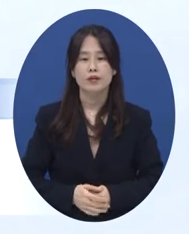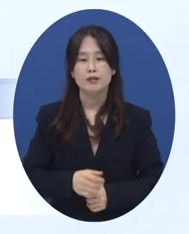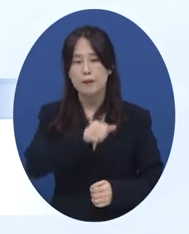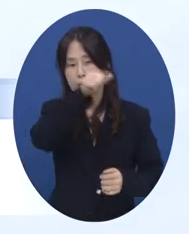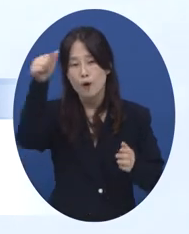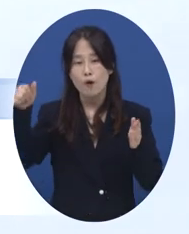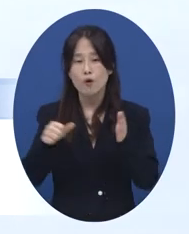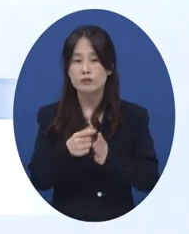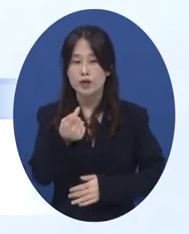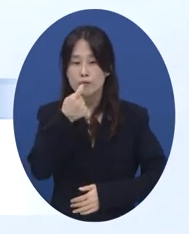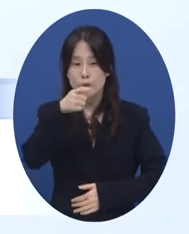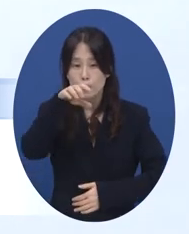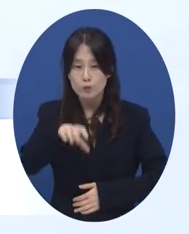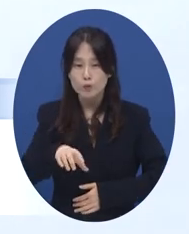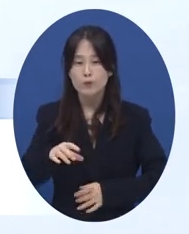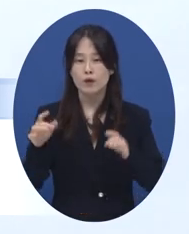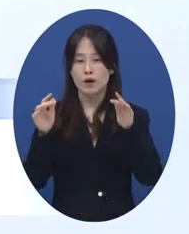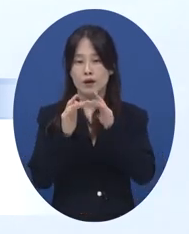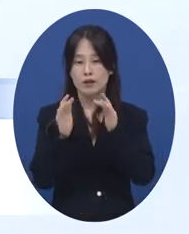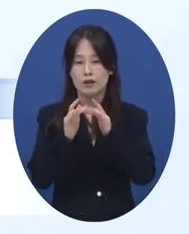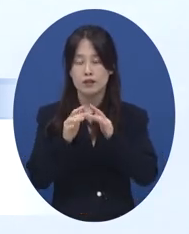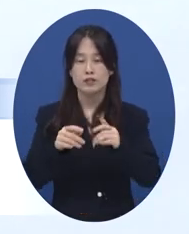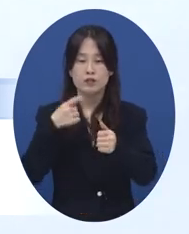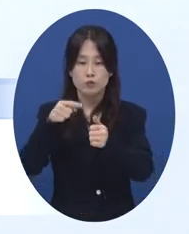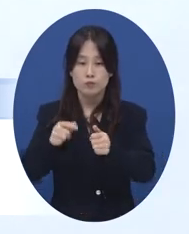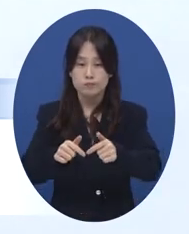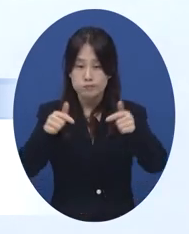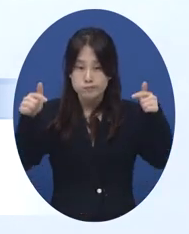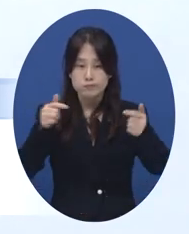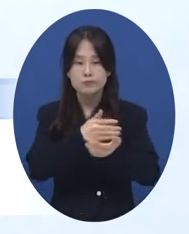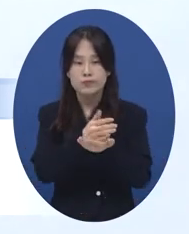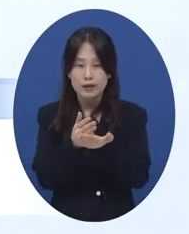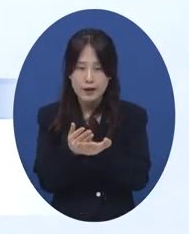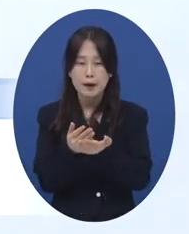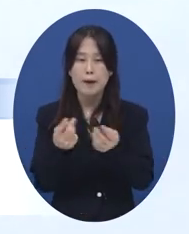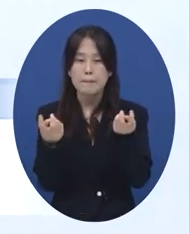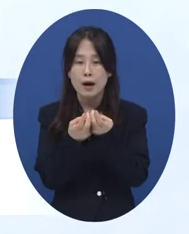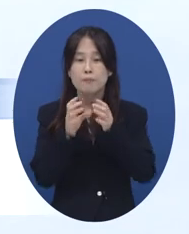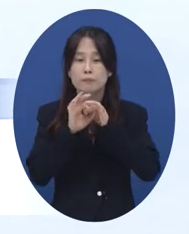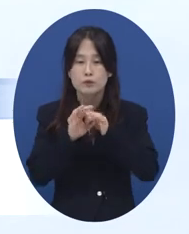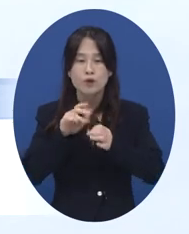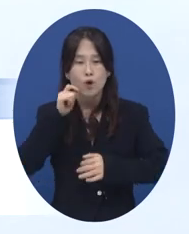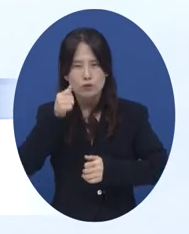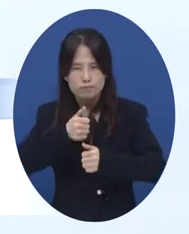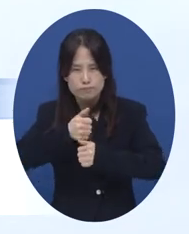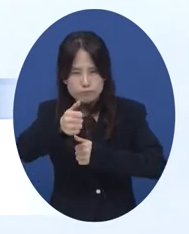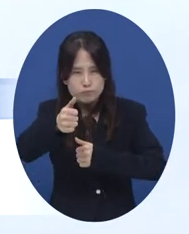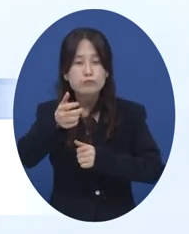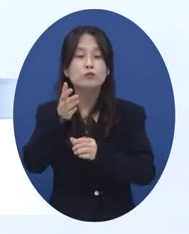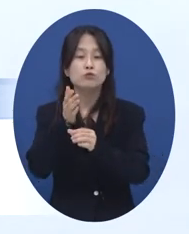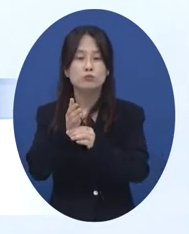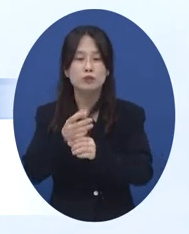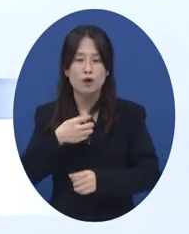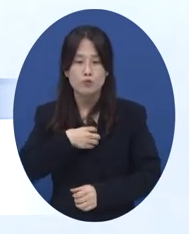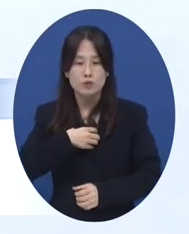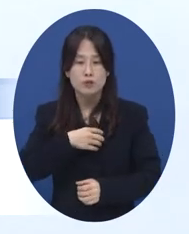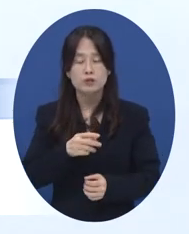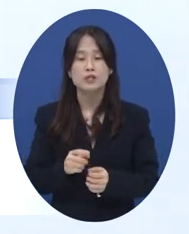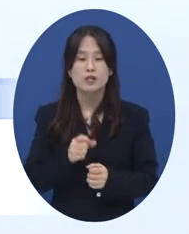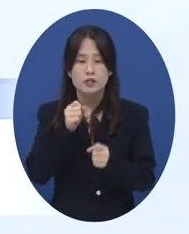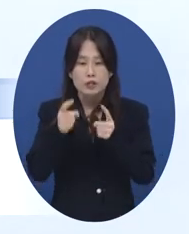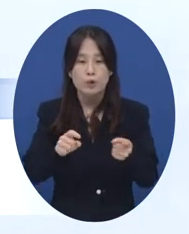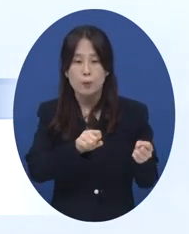분야도 온라인 교육 확대 등 다양한 시도를 통해서 어려움을 극복해 나가고 있습니다. 위기를 기회로